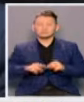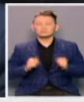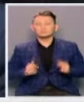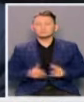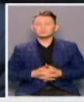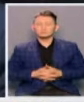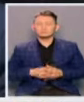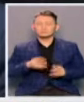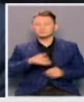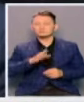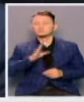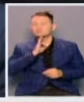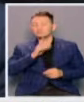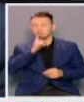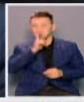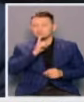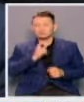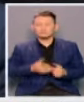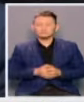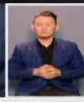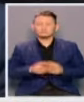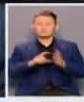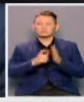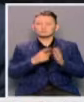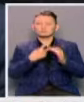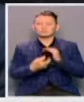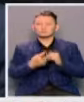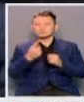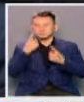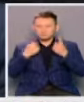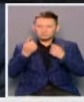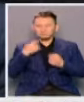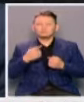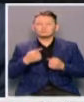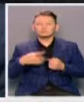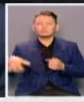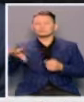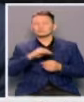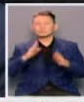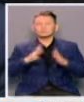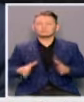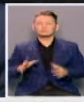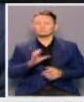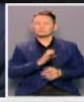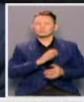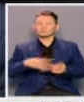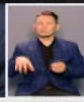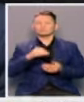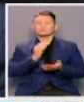Ана бала түсінбейді дейді. Өзінің бөлмесіне жабылып алып, жылап, жұрттың балдарына